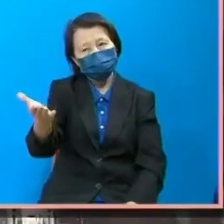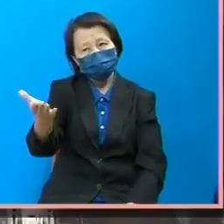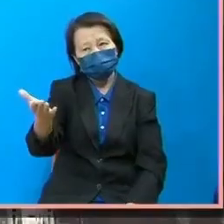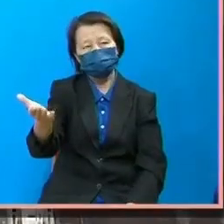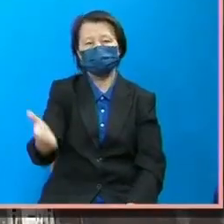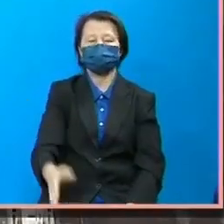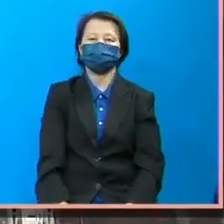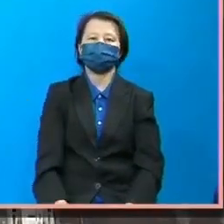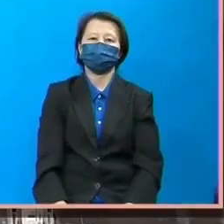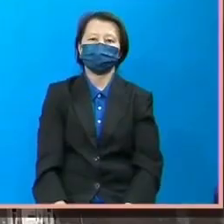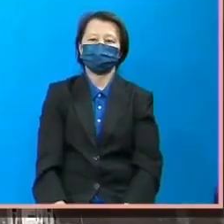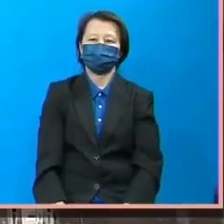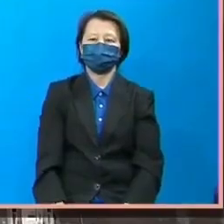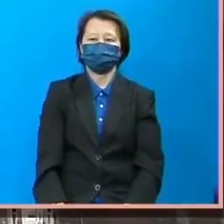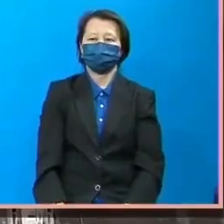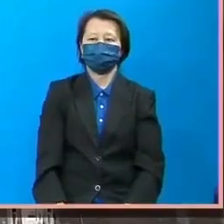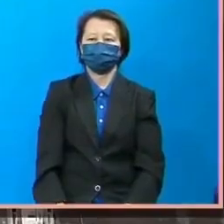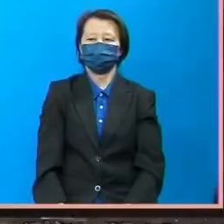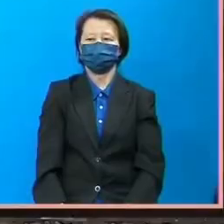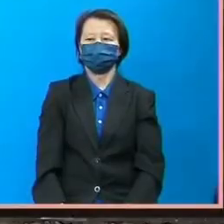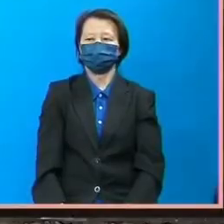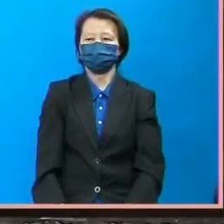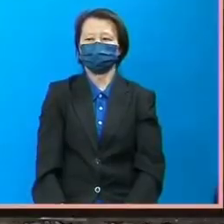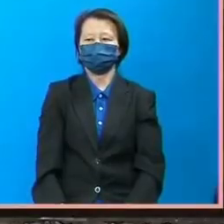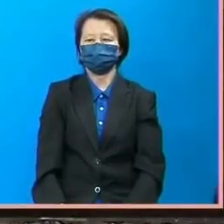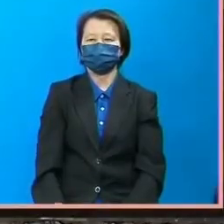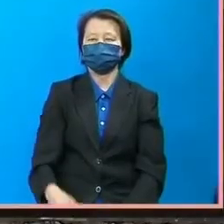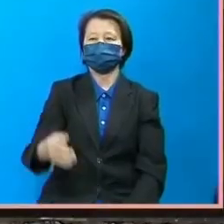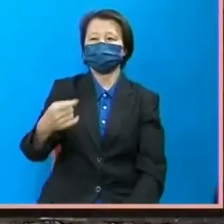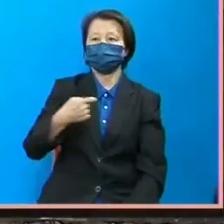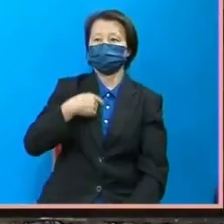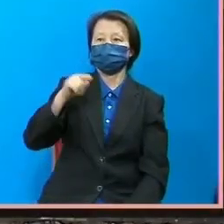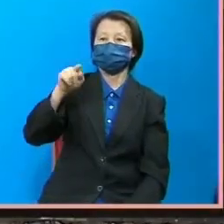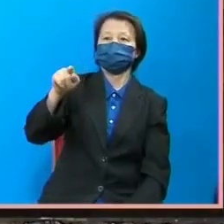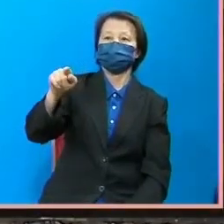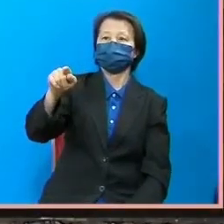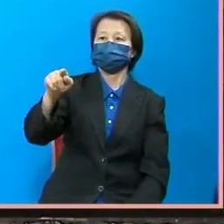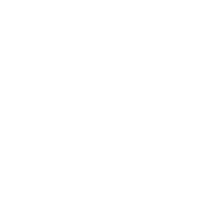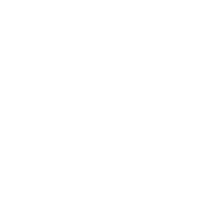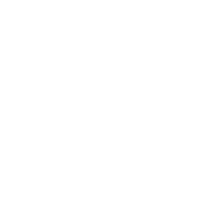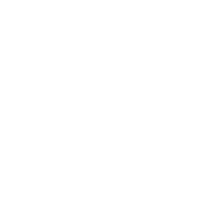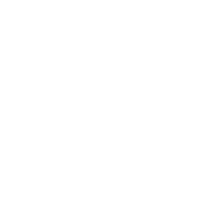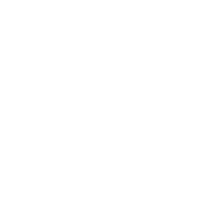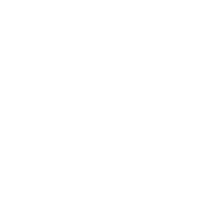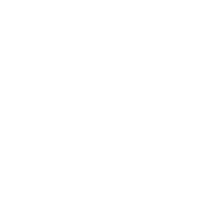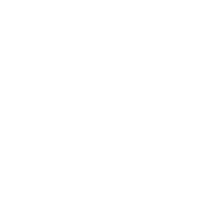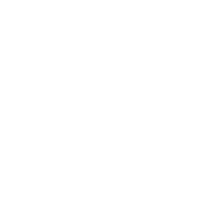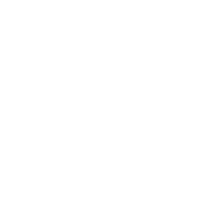Speaker, Tuan Yang Dipertua. Saya rasa Speaker Yang Muhammad yang